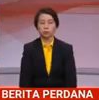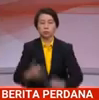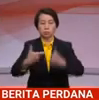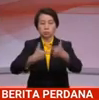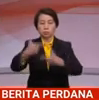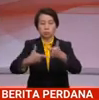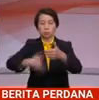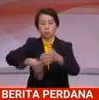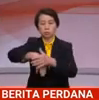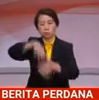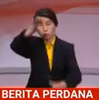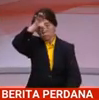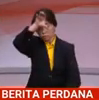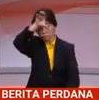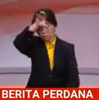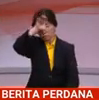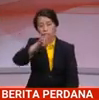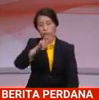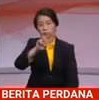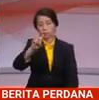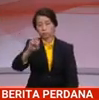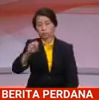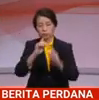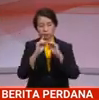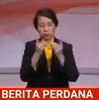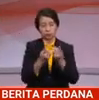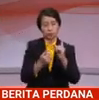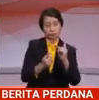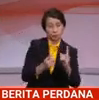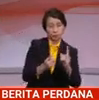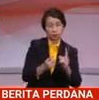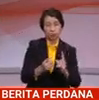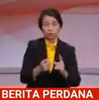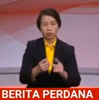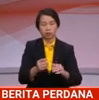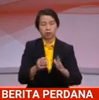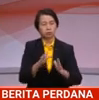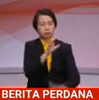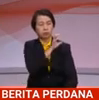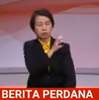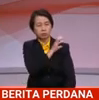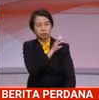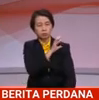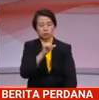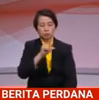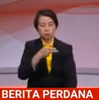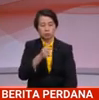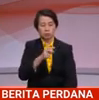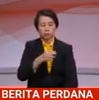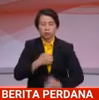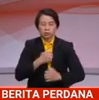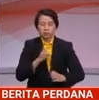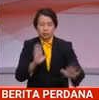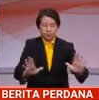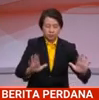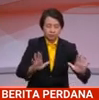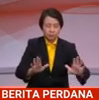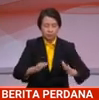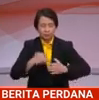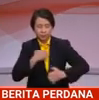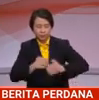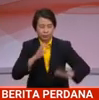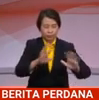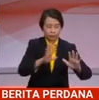Liga Sepak Takraw STL 2020 Division 1. Ketenangan jurulatih Muhammad Futra Abdul Ghani mengawal emosi pemain di